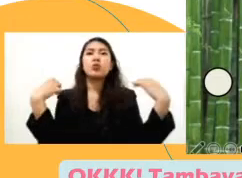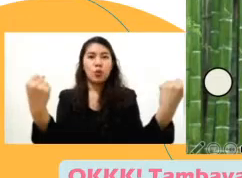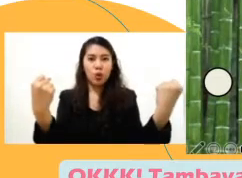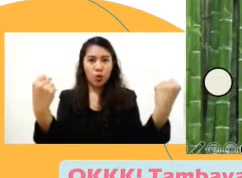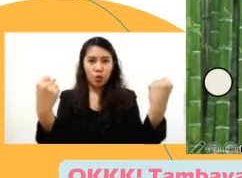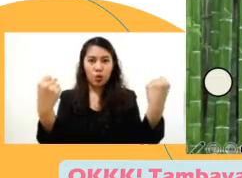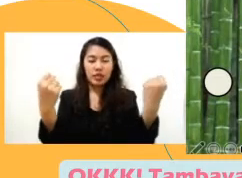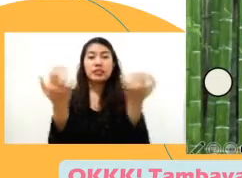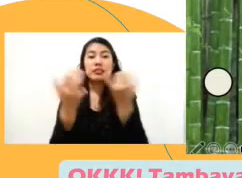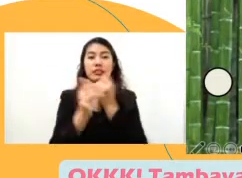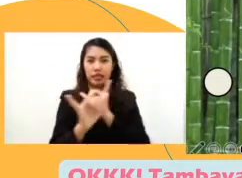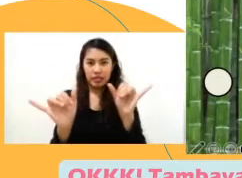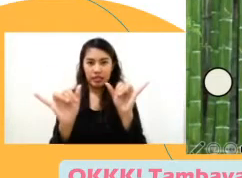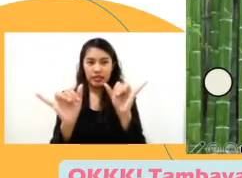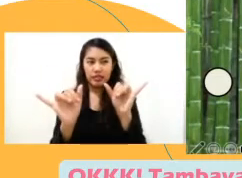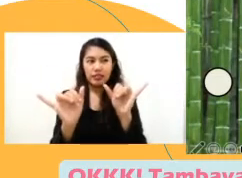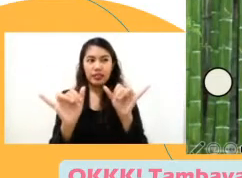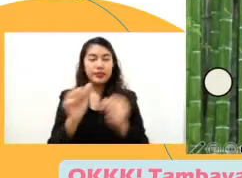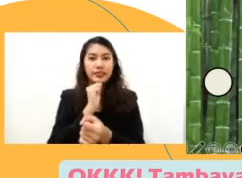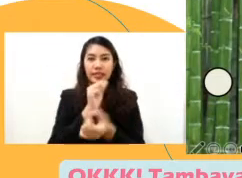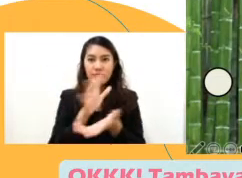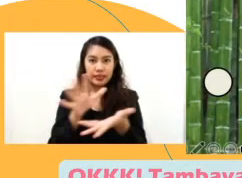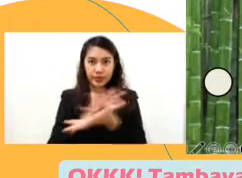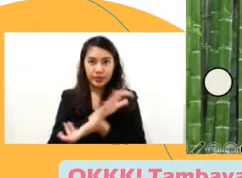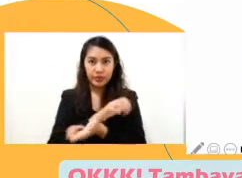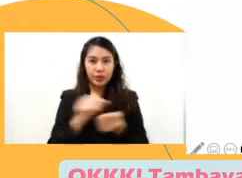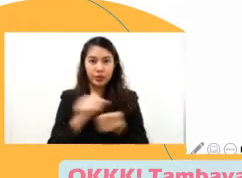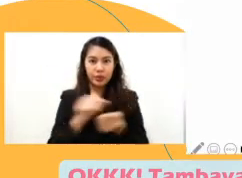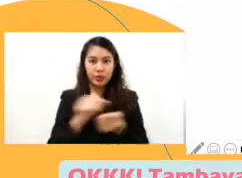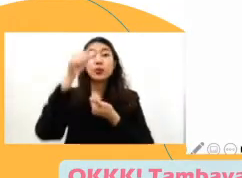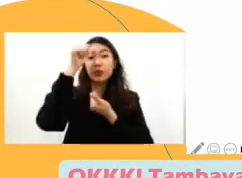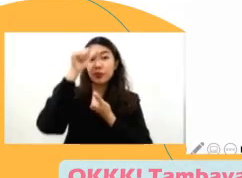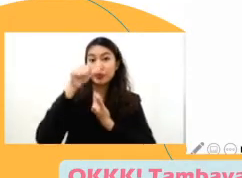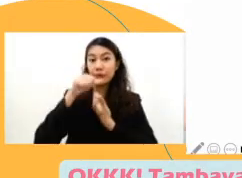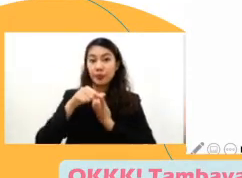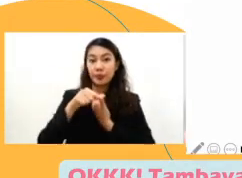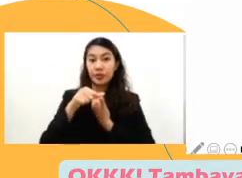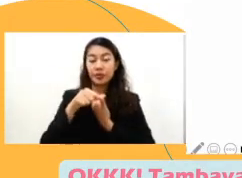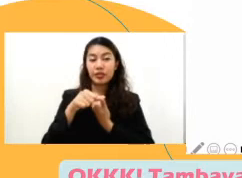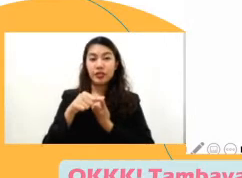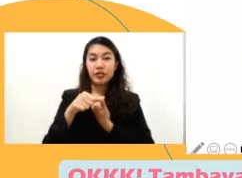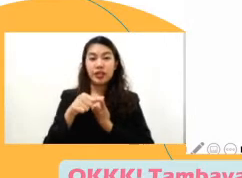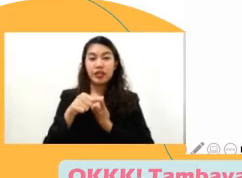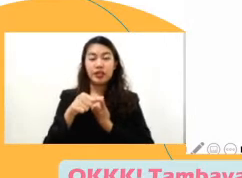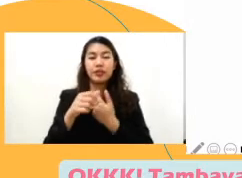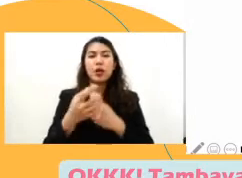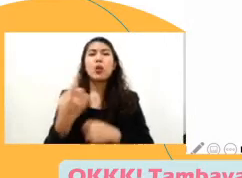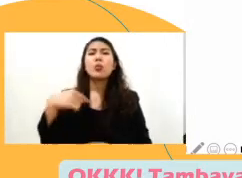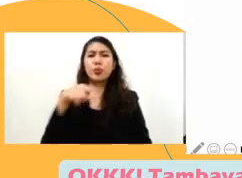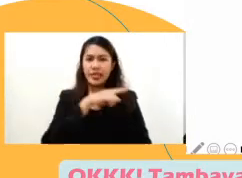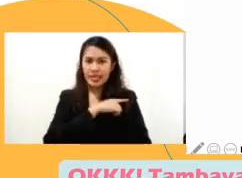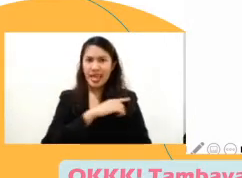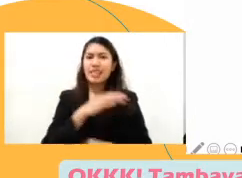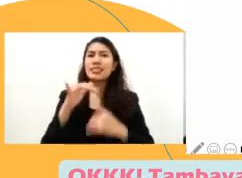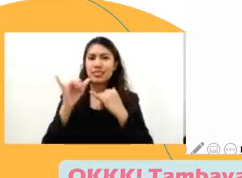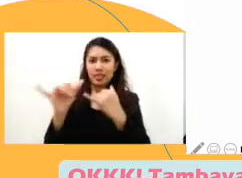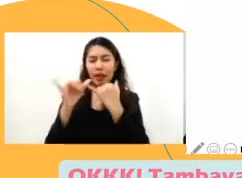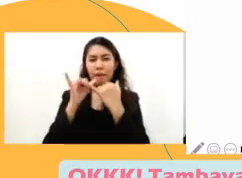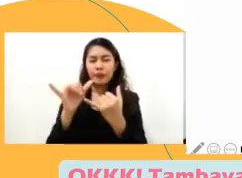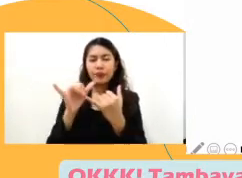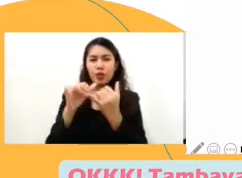sila. Okay? So tandaan, ang pagbangon natin ay isang